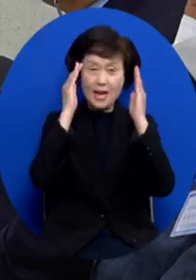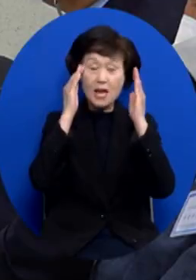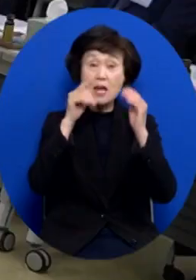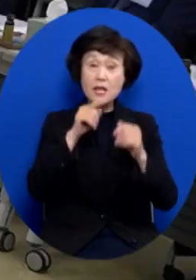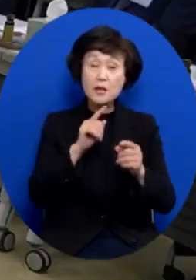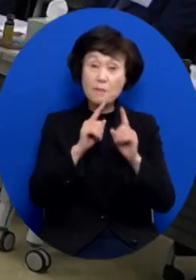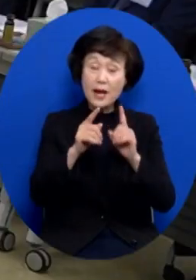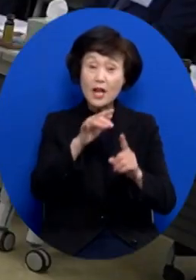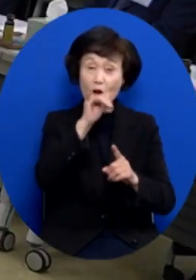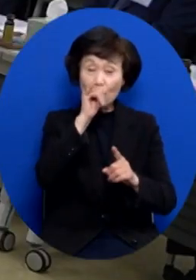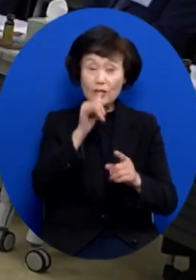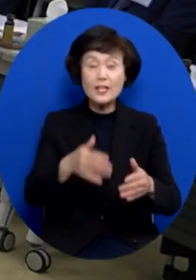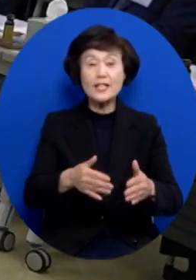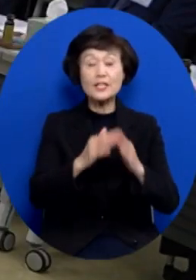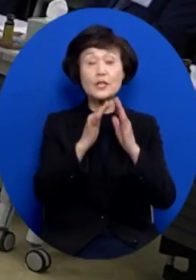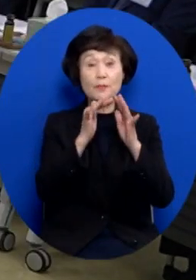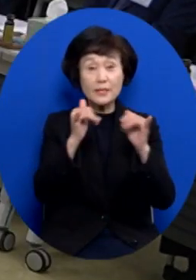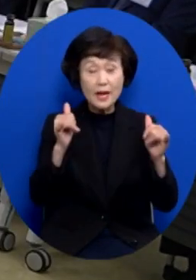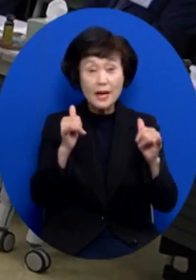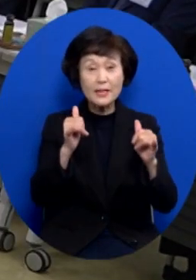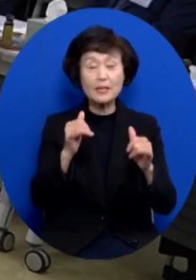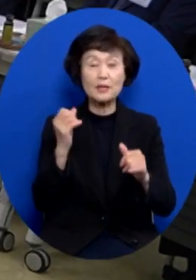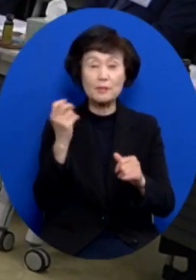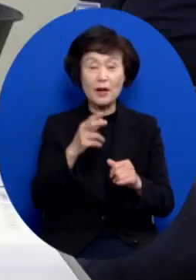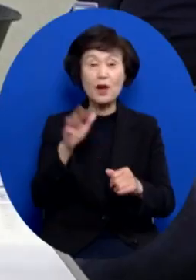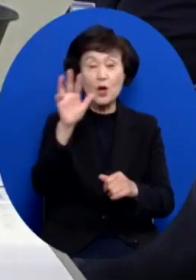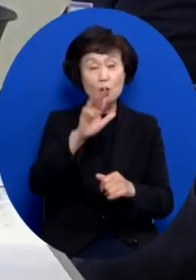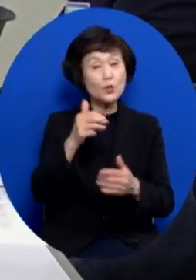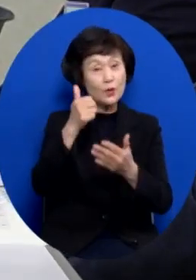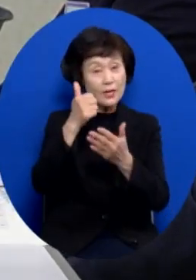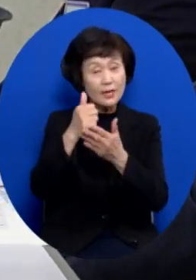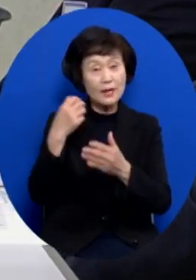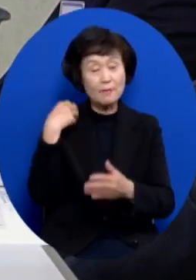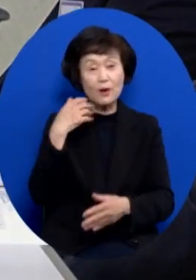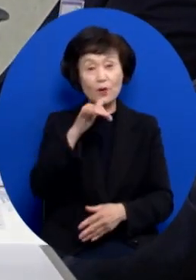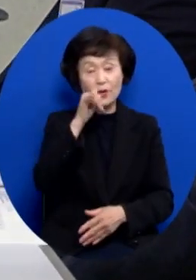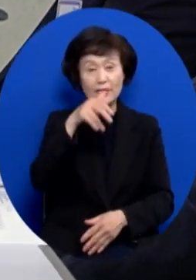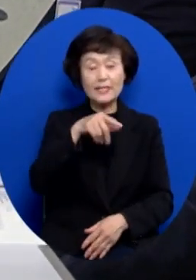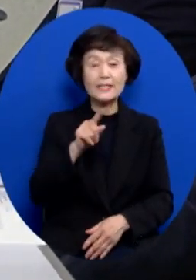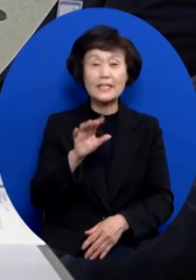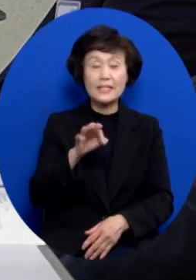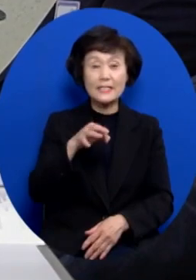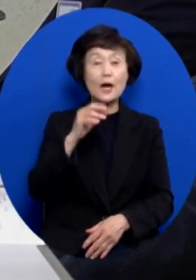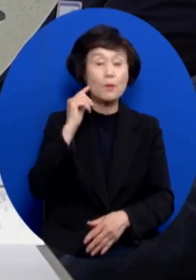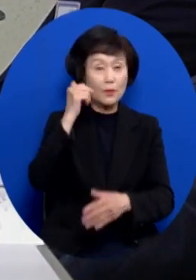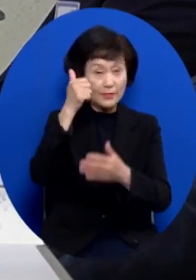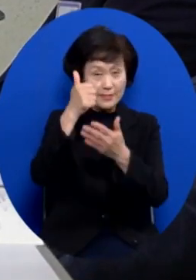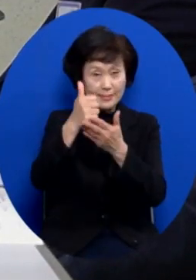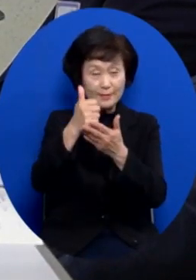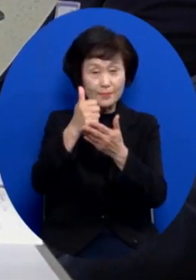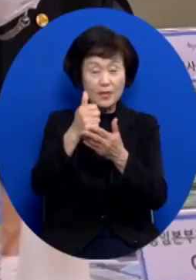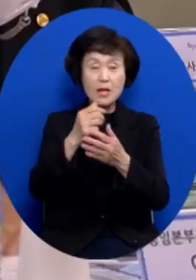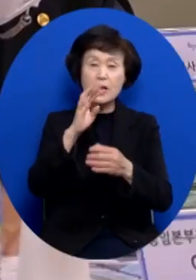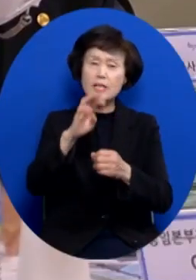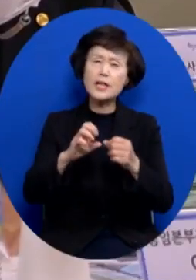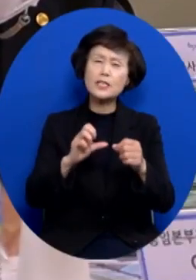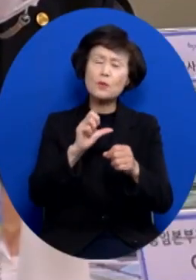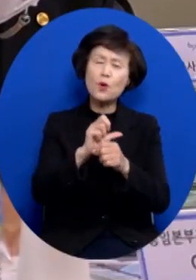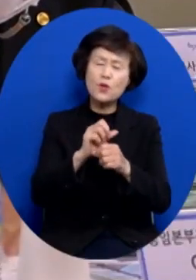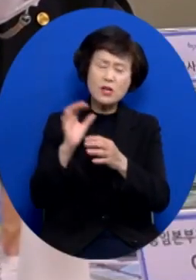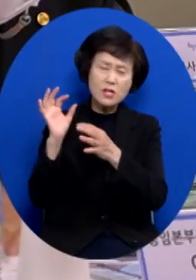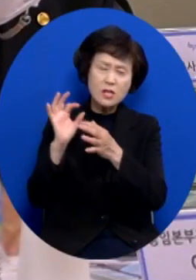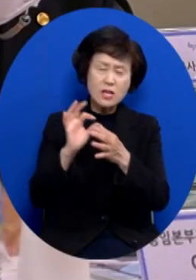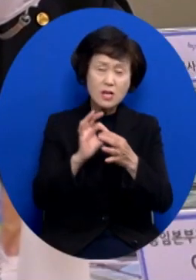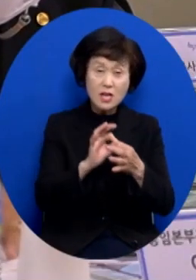주창한 백석학원 설립자이자 대한예수교장로의 백석 총회장을 맡고 있는 장종현 목사. 45년 넘게